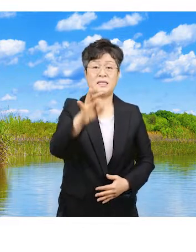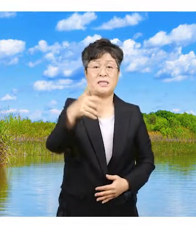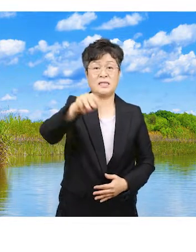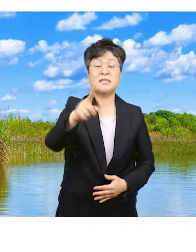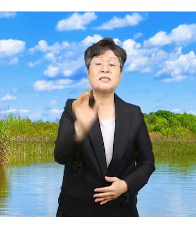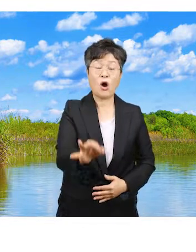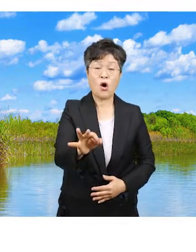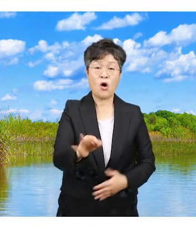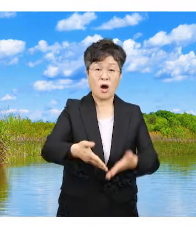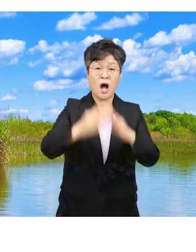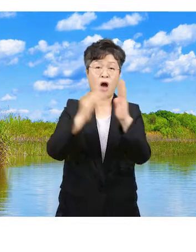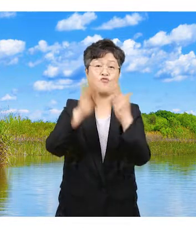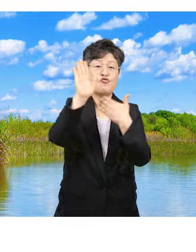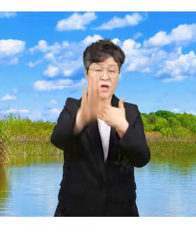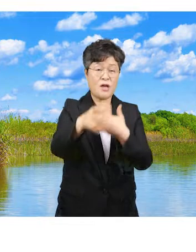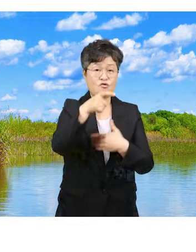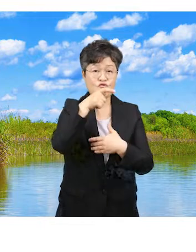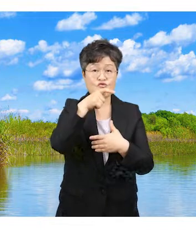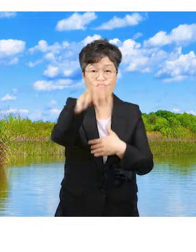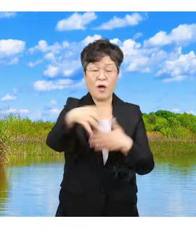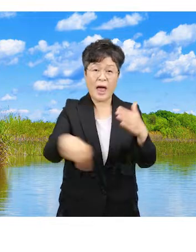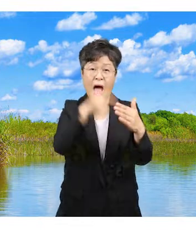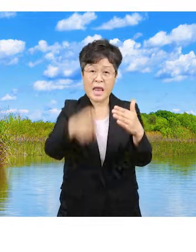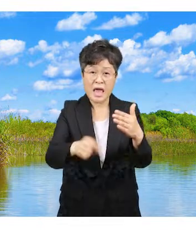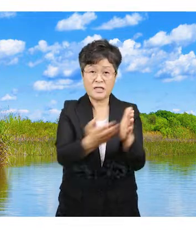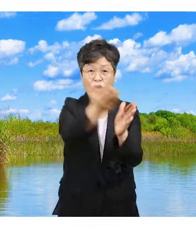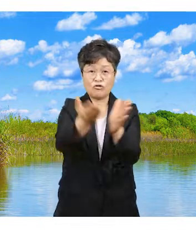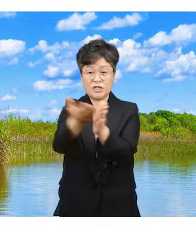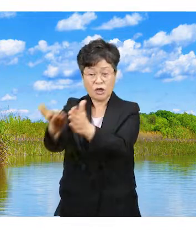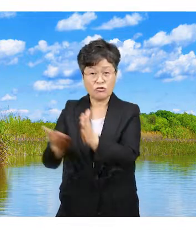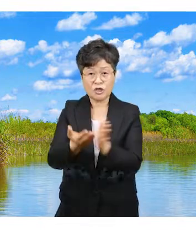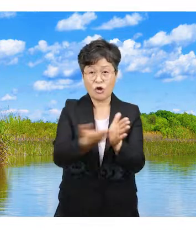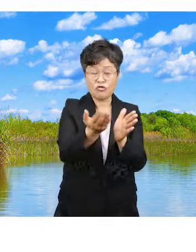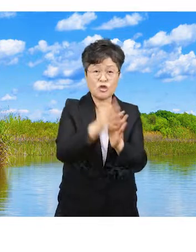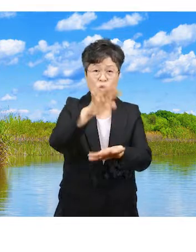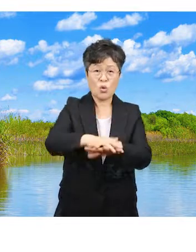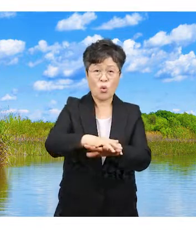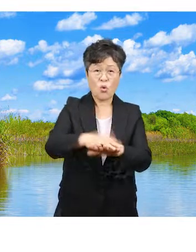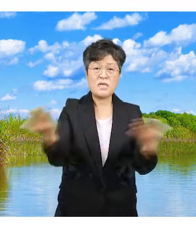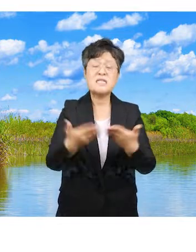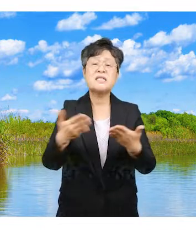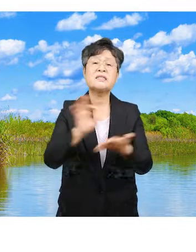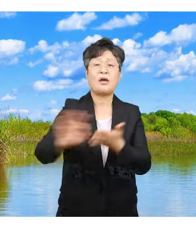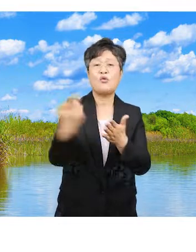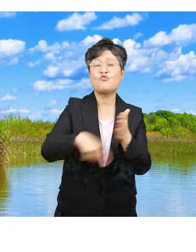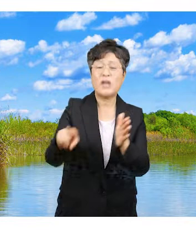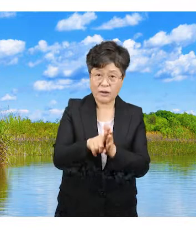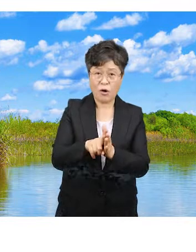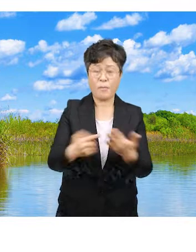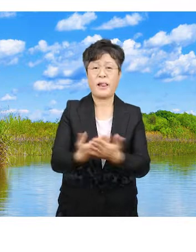아주 여러 지역에 농업용 저수지들을 만들게 되는 것이죠. 그런 여러 가지 농업 발전